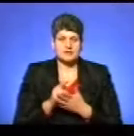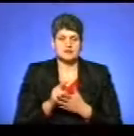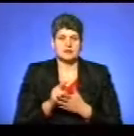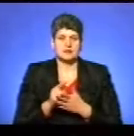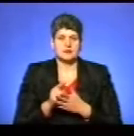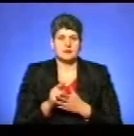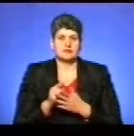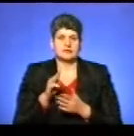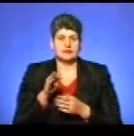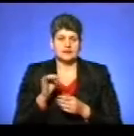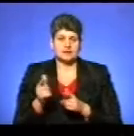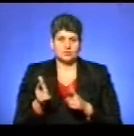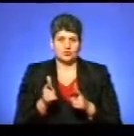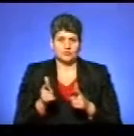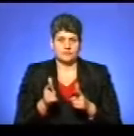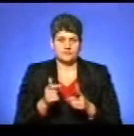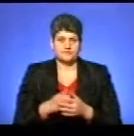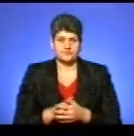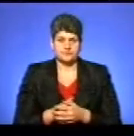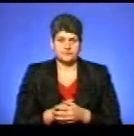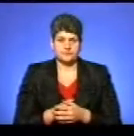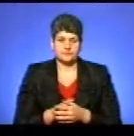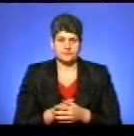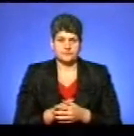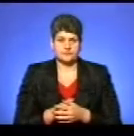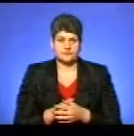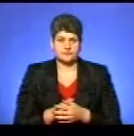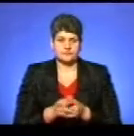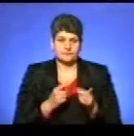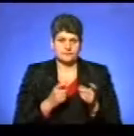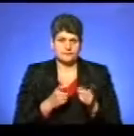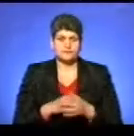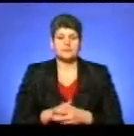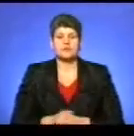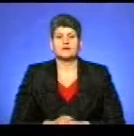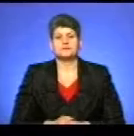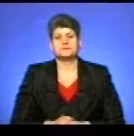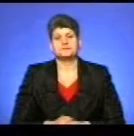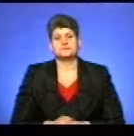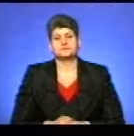підготовки. Ваш тил. Ваше завдання, ви дивитесь прямо.